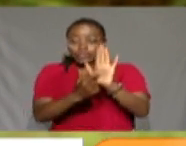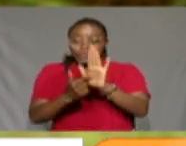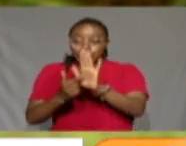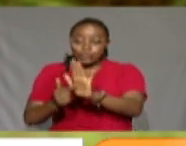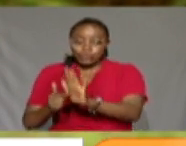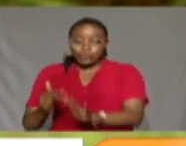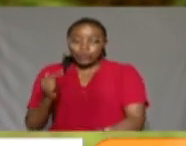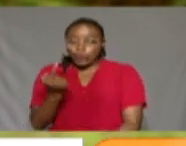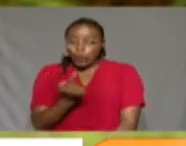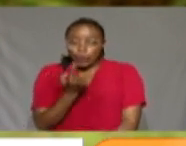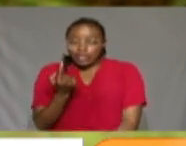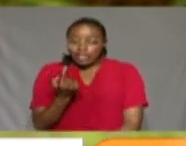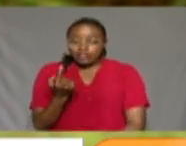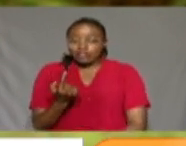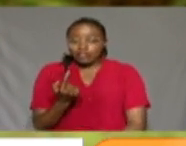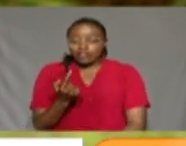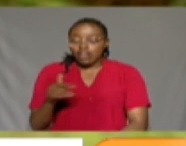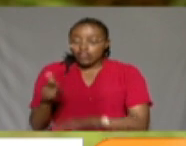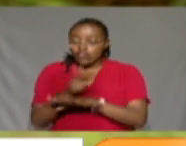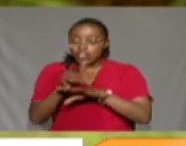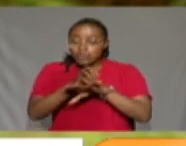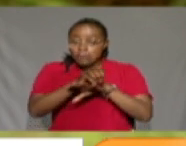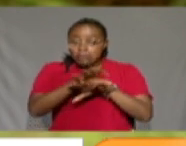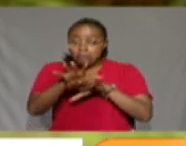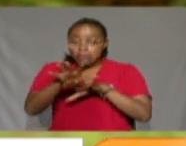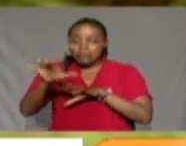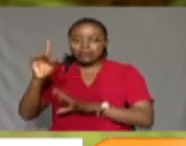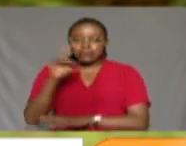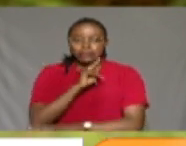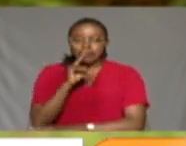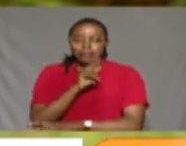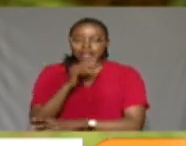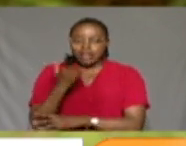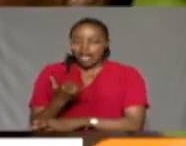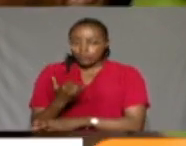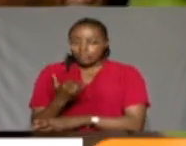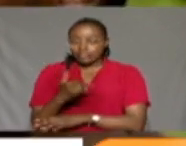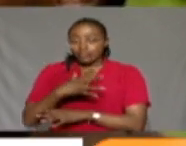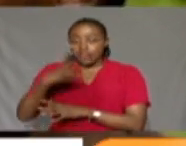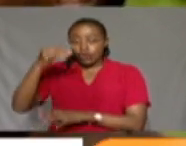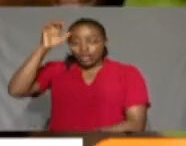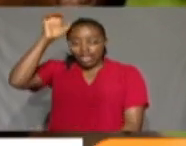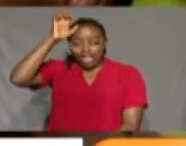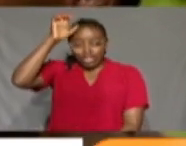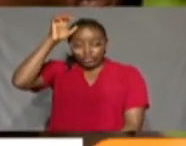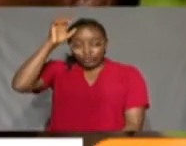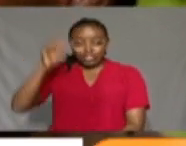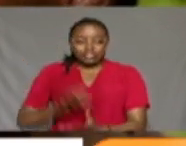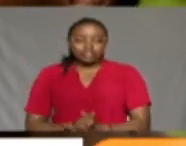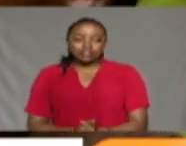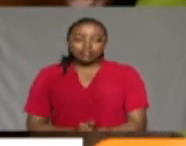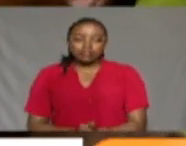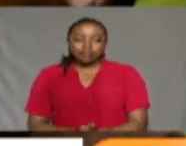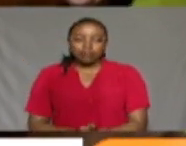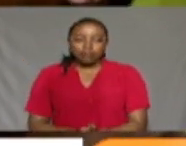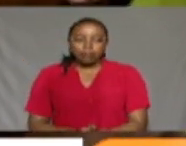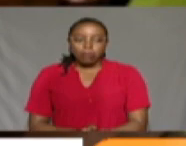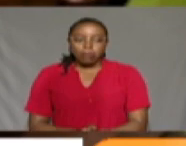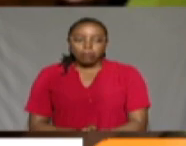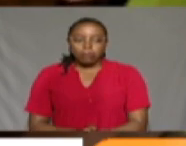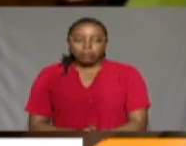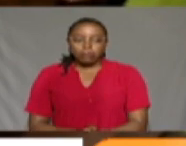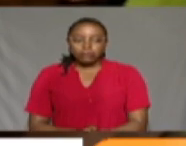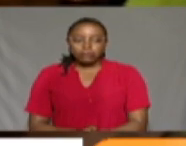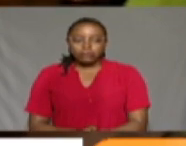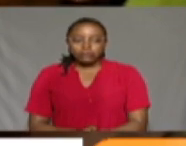wanatuonyeshanga. Picha yenu imeenda kila pahali. Sasa inaelekea Eldoret. Anabaiyo maranja.